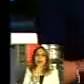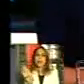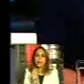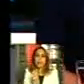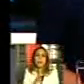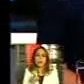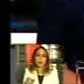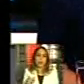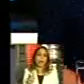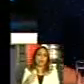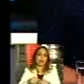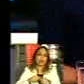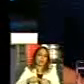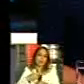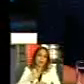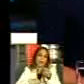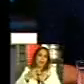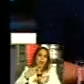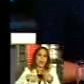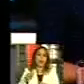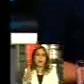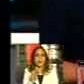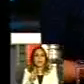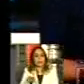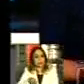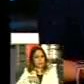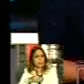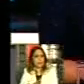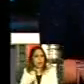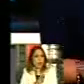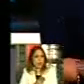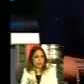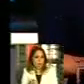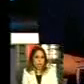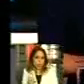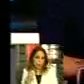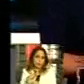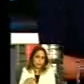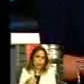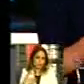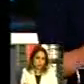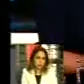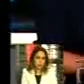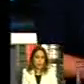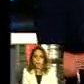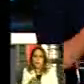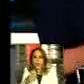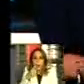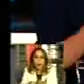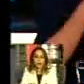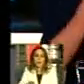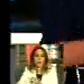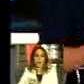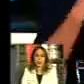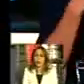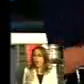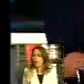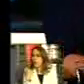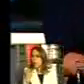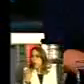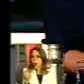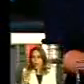הניאו-ליברל, נתן להחלטה כזאת לקרות. והשאלה השנייה, לא פחות מעניינת, זה איך הבנקים נתנו את זה לקרות. יש להם כוח כל כך גדול, ואנחנו מדברים על